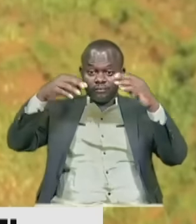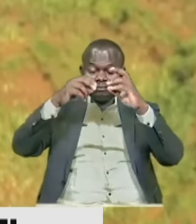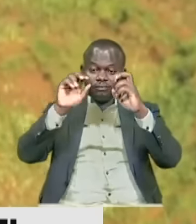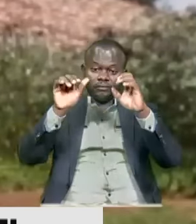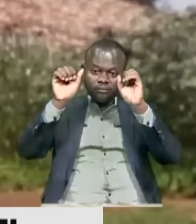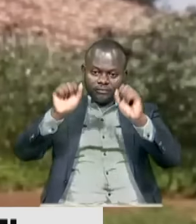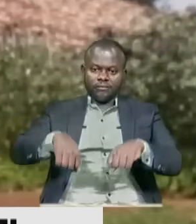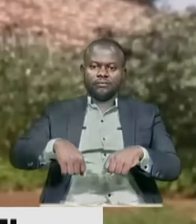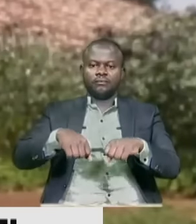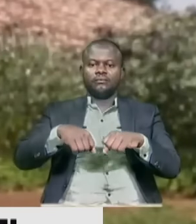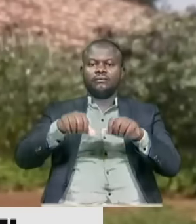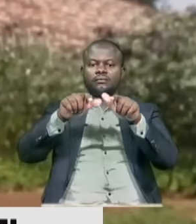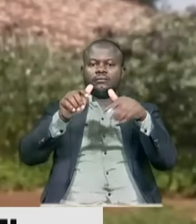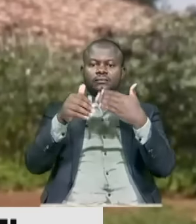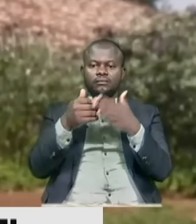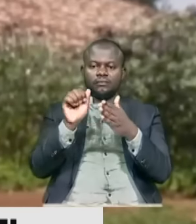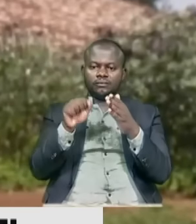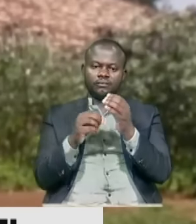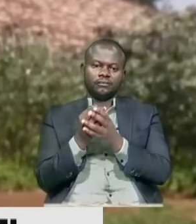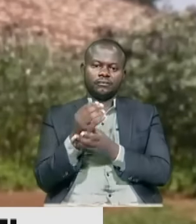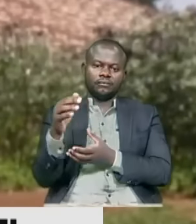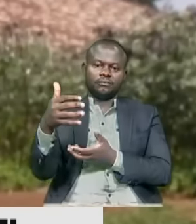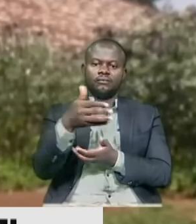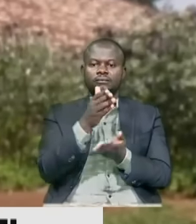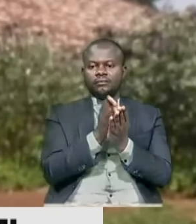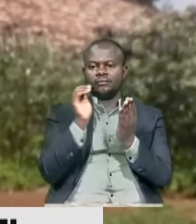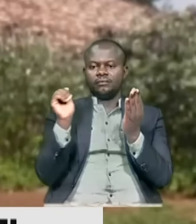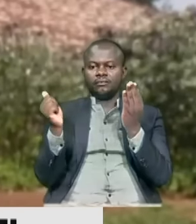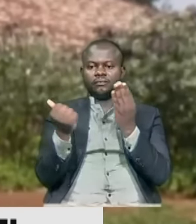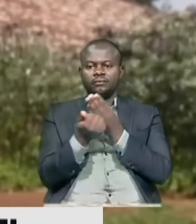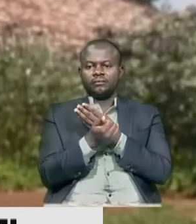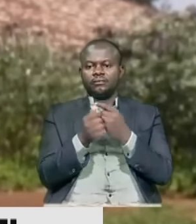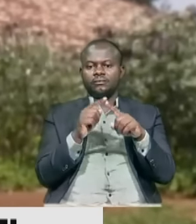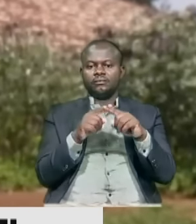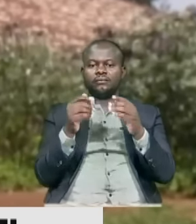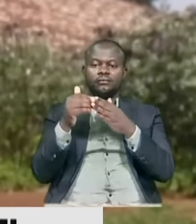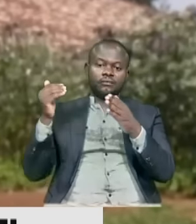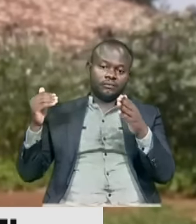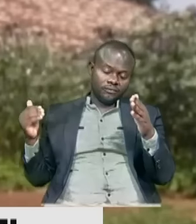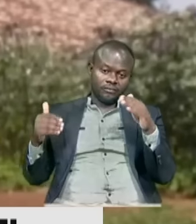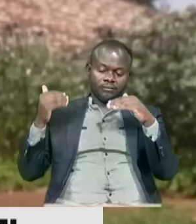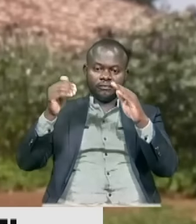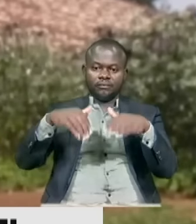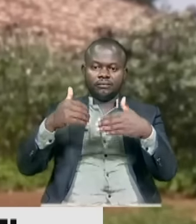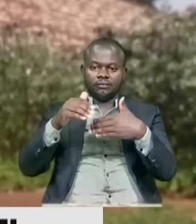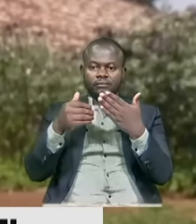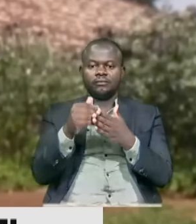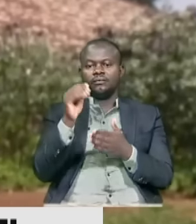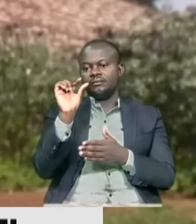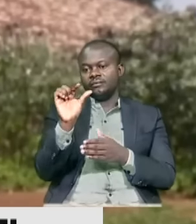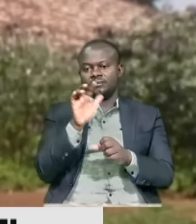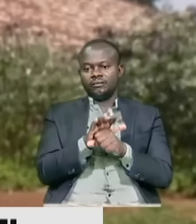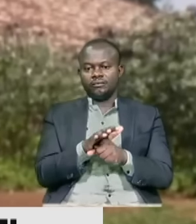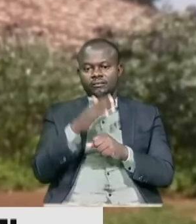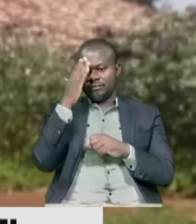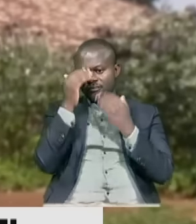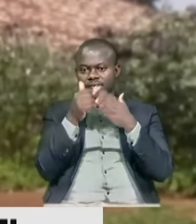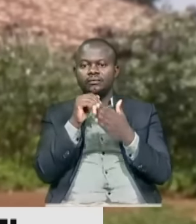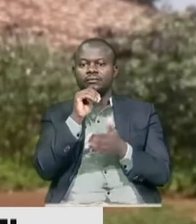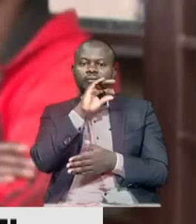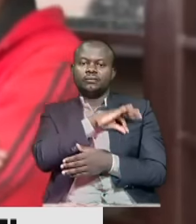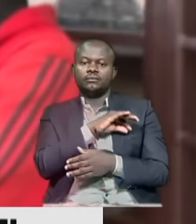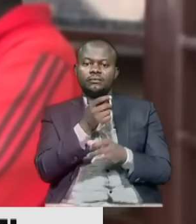ko ubutaka bwaho bwakera iki gihingwa cy'imyumbati bitandukanye na mbere aho bayihingaga bari mbarwa bitewe n'uko nta nyungu